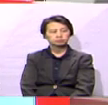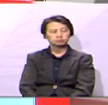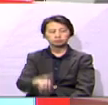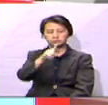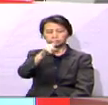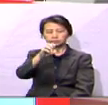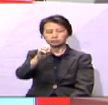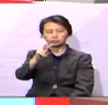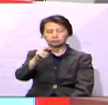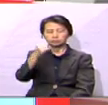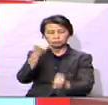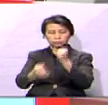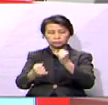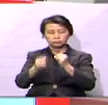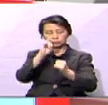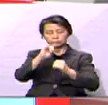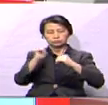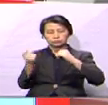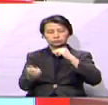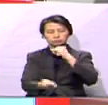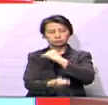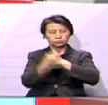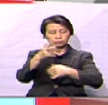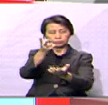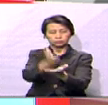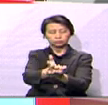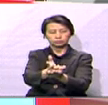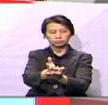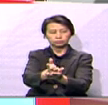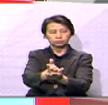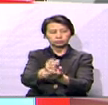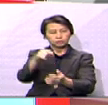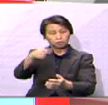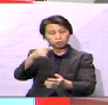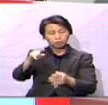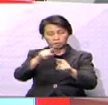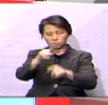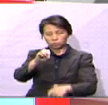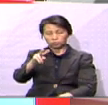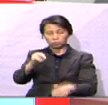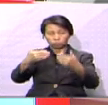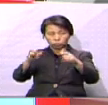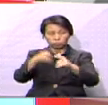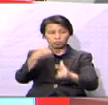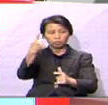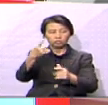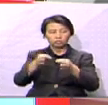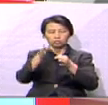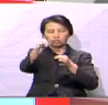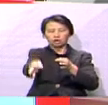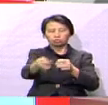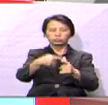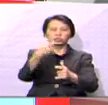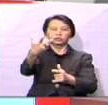Zone terakhir dalam taman tema Movies Animation Park Studios Maps Dream Zone yang dijangka dibuka pada Januari ditangguh hingga Mac